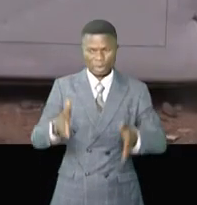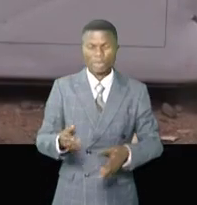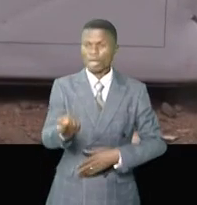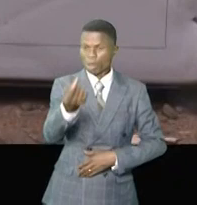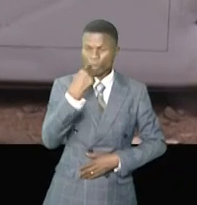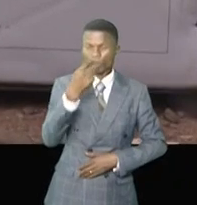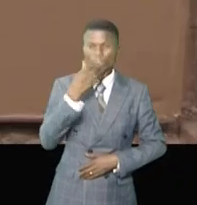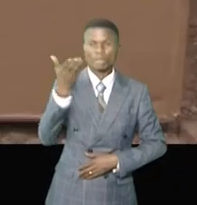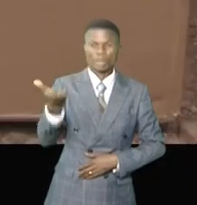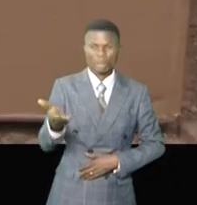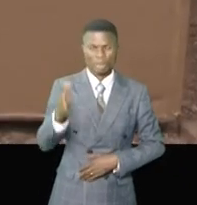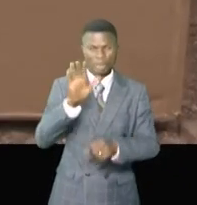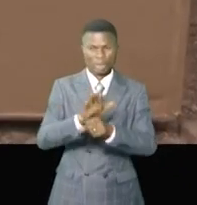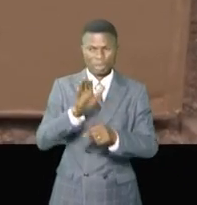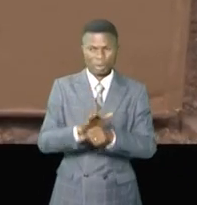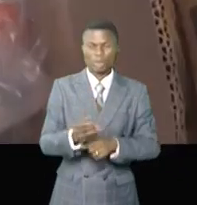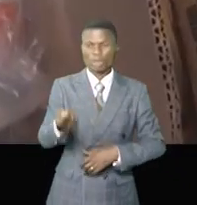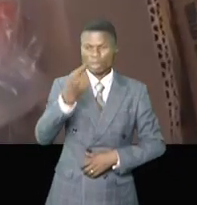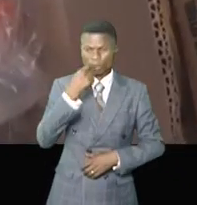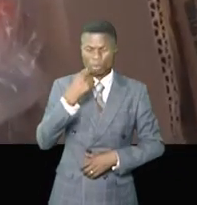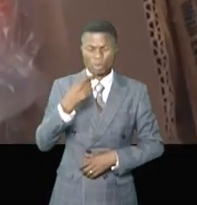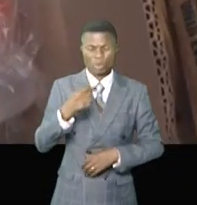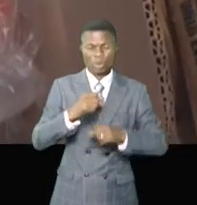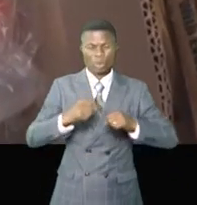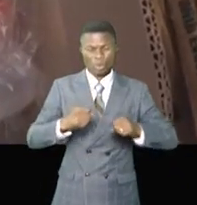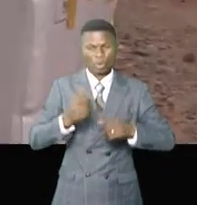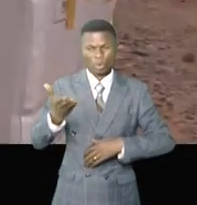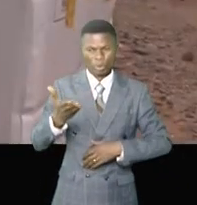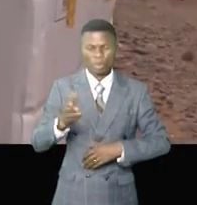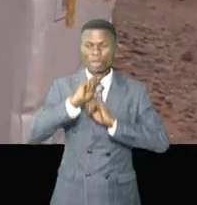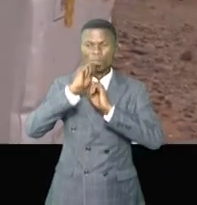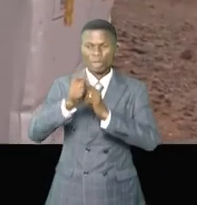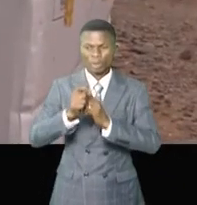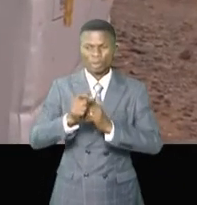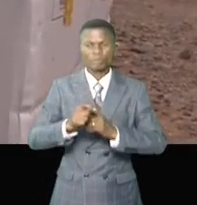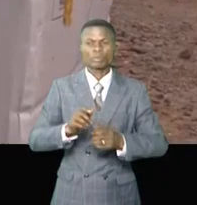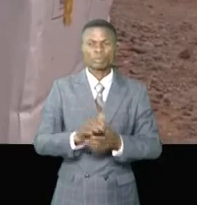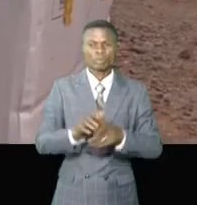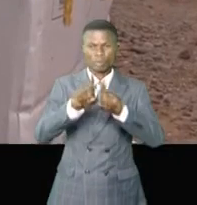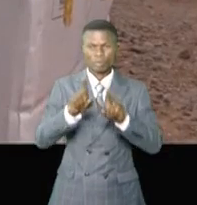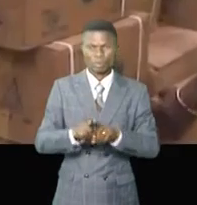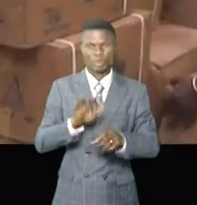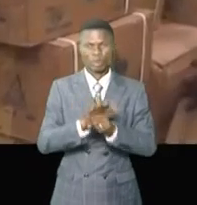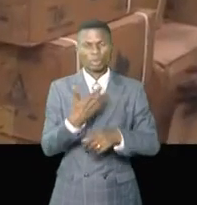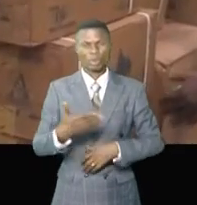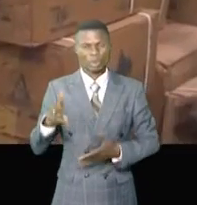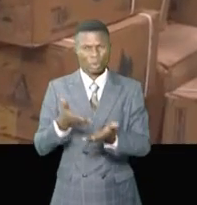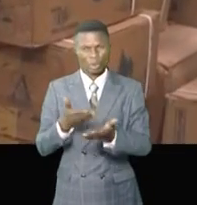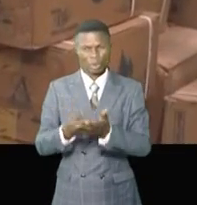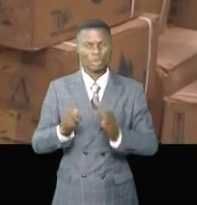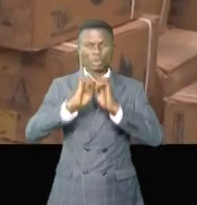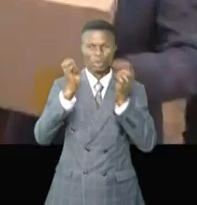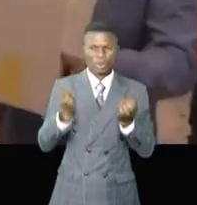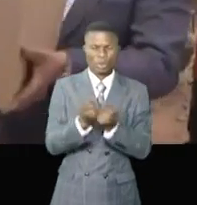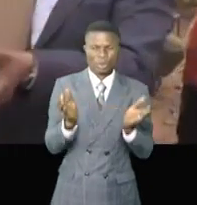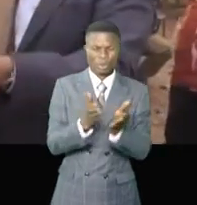des médicaments composés essentiellement des antibiotiques, des doses inflammatoires, des anesthésies et des kits de